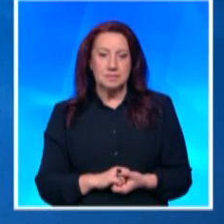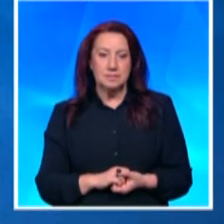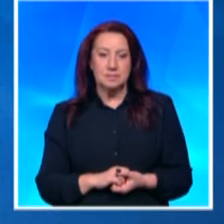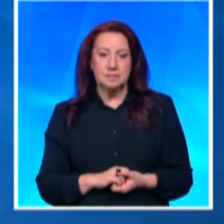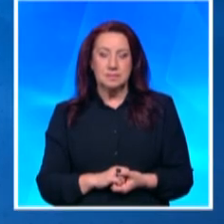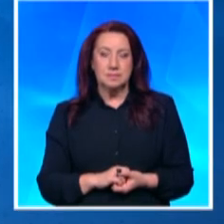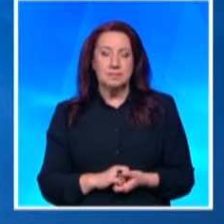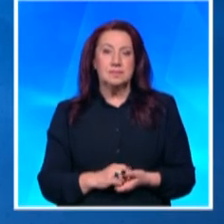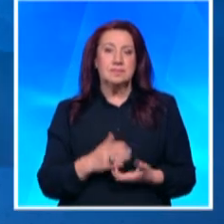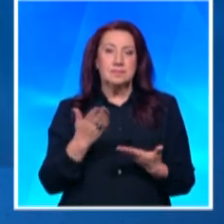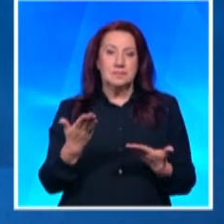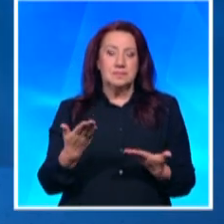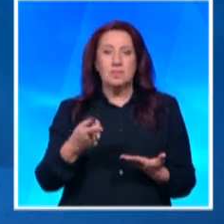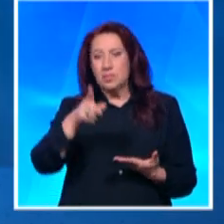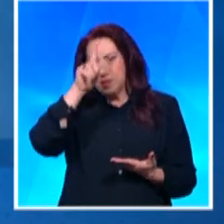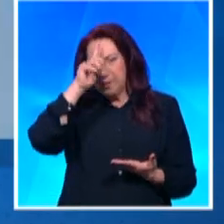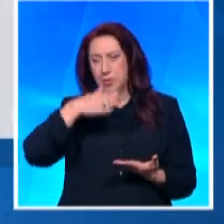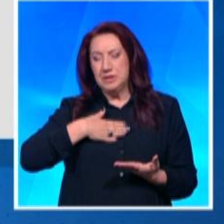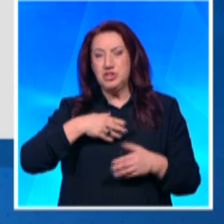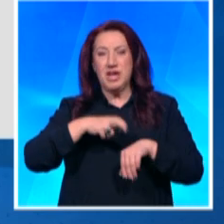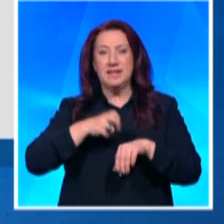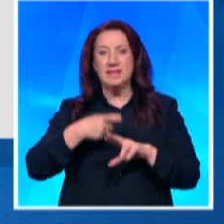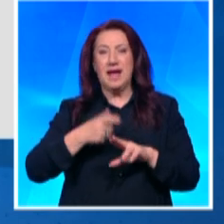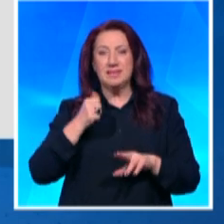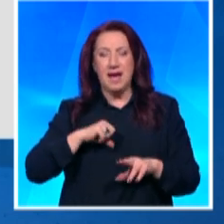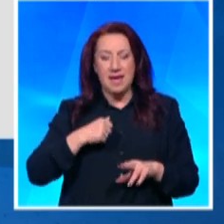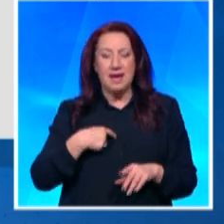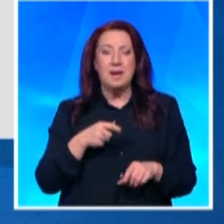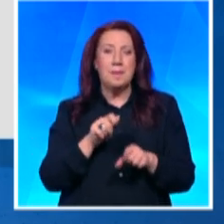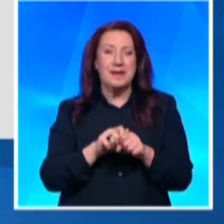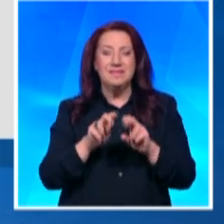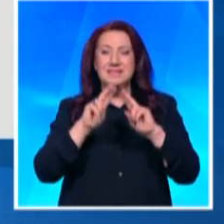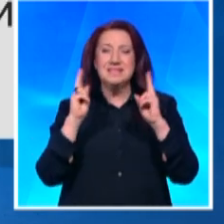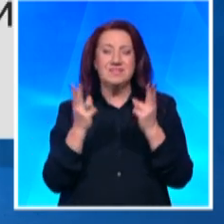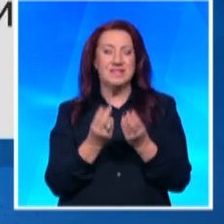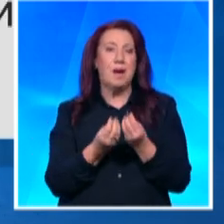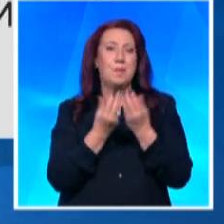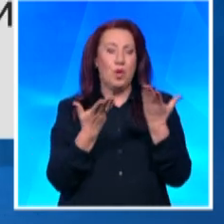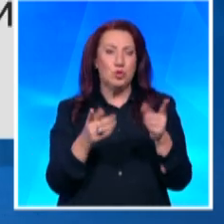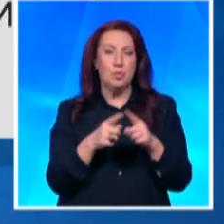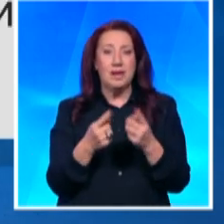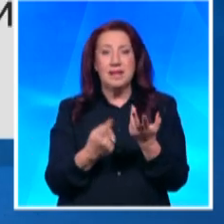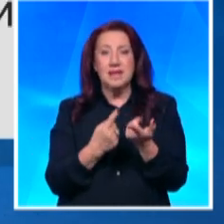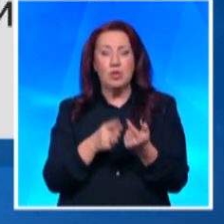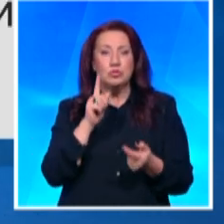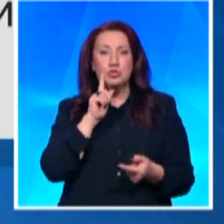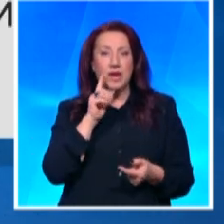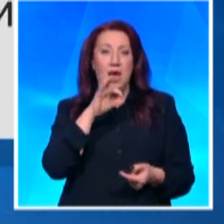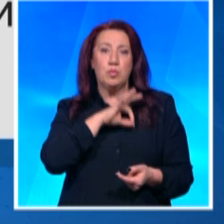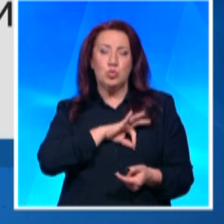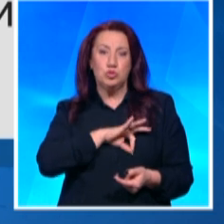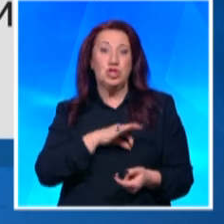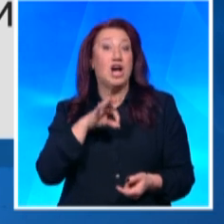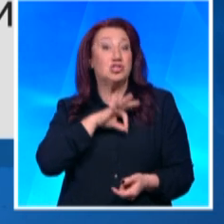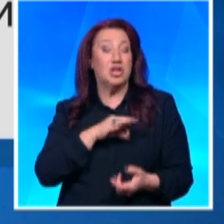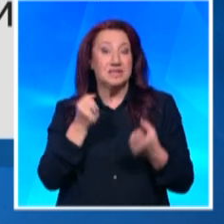Даная е чудо и дори сега прави чудеса. Прави света по-добър. Няколко души получиха шанса да живеят, а едно